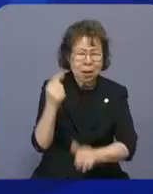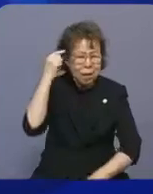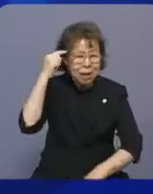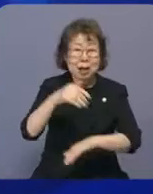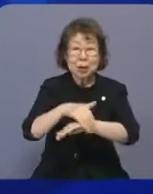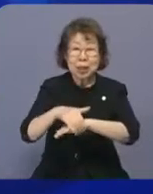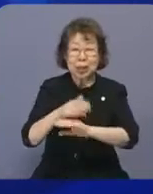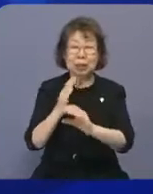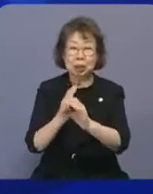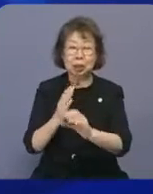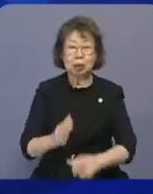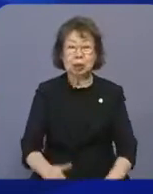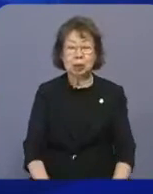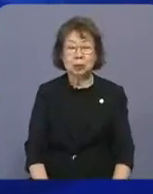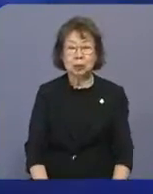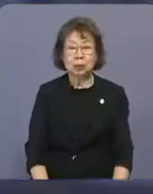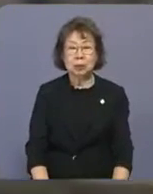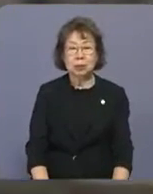보돕니다